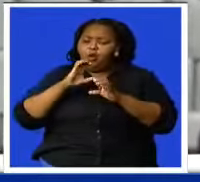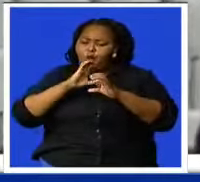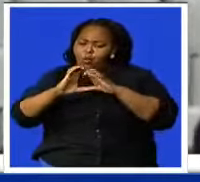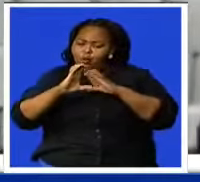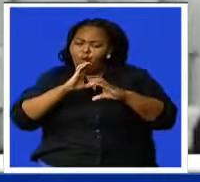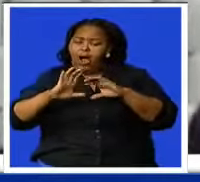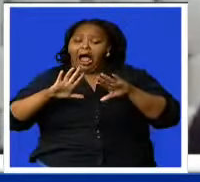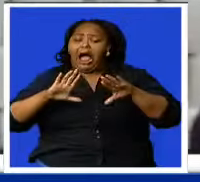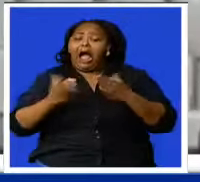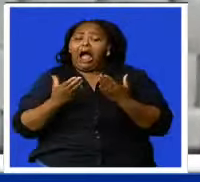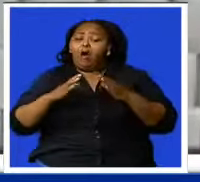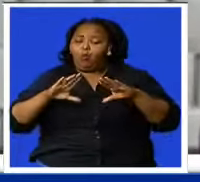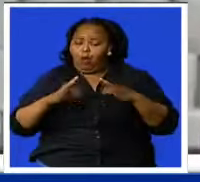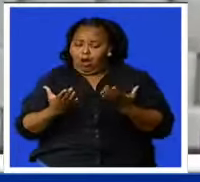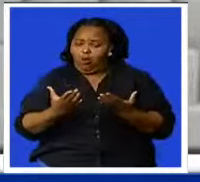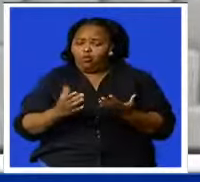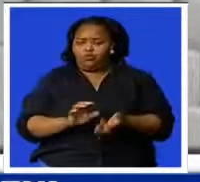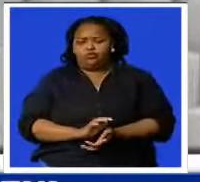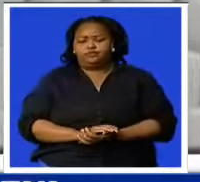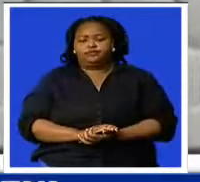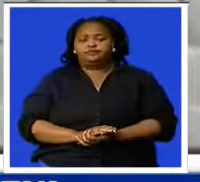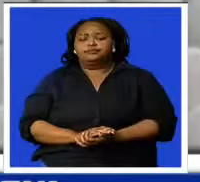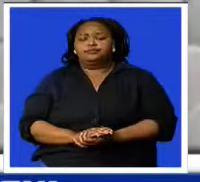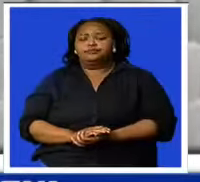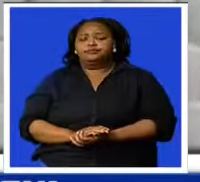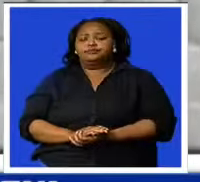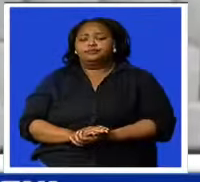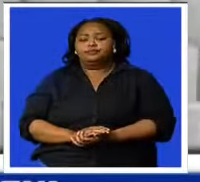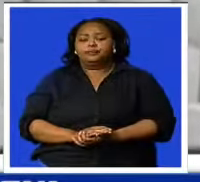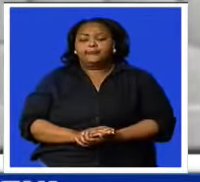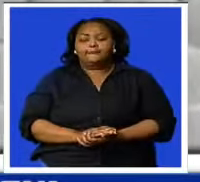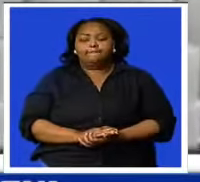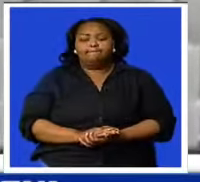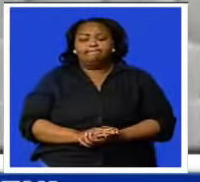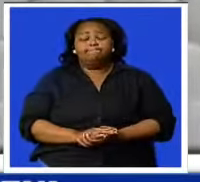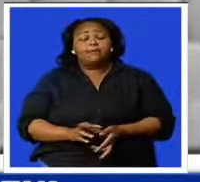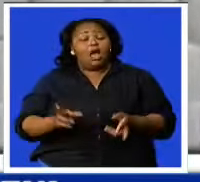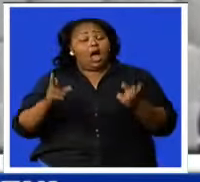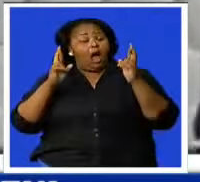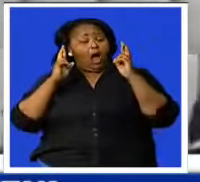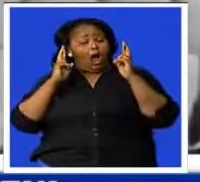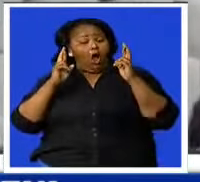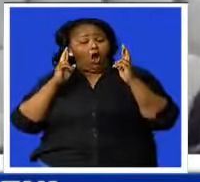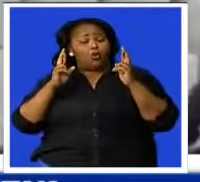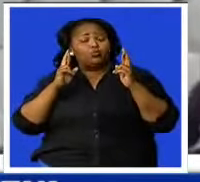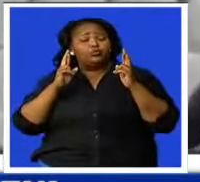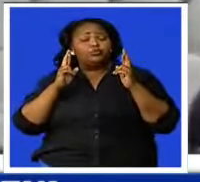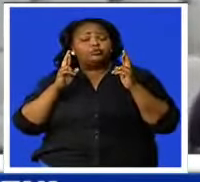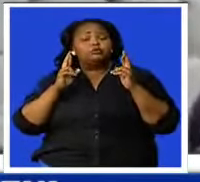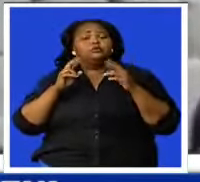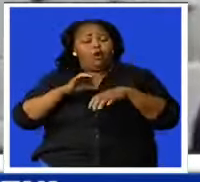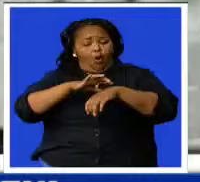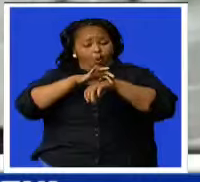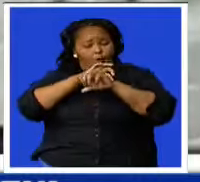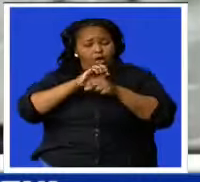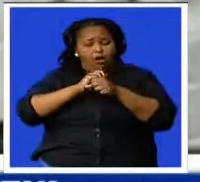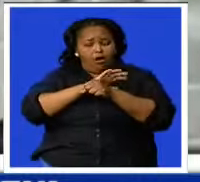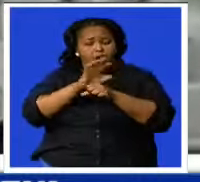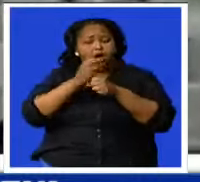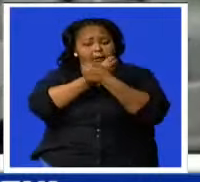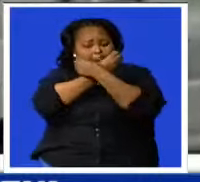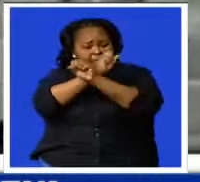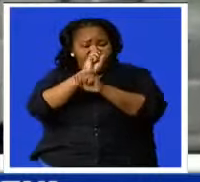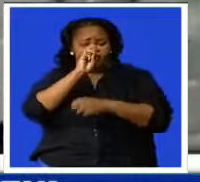kanjani. Siyathemba ke ukuthi bekunene lokhu kutakwenza ukuthi lo mkhuhlane ugwemeke.